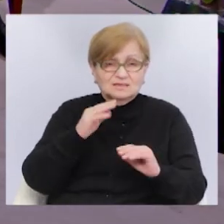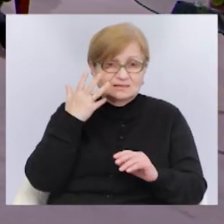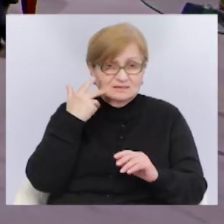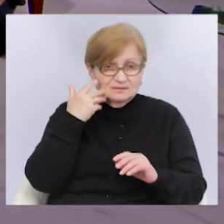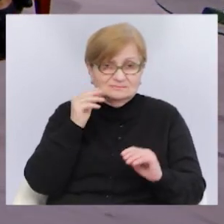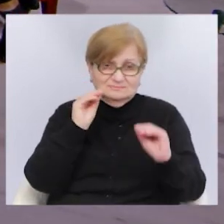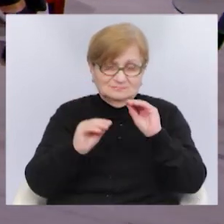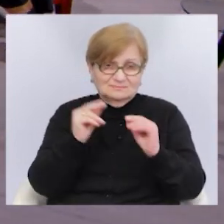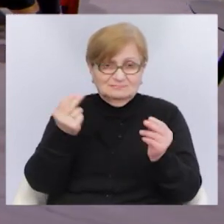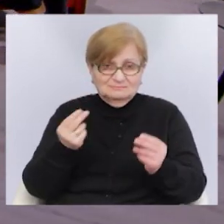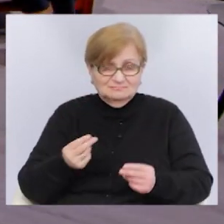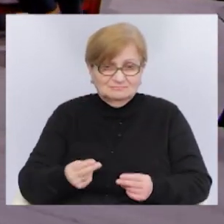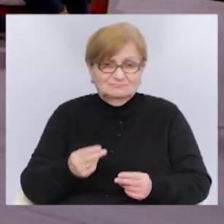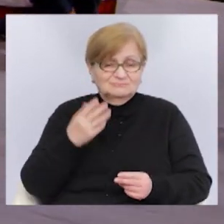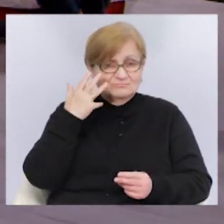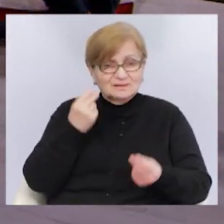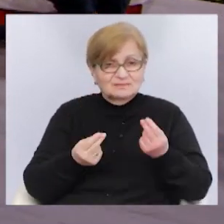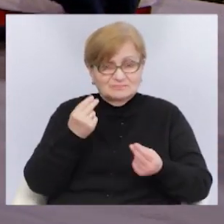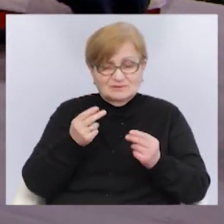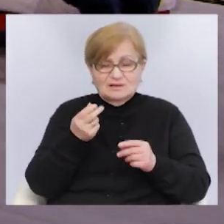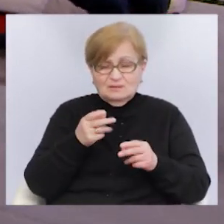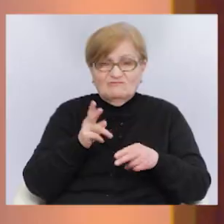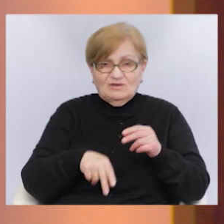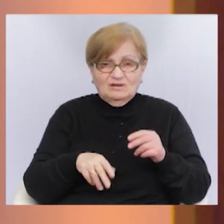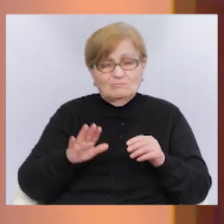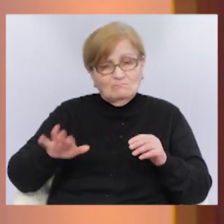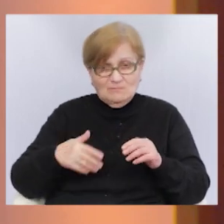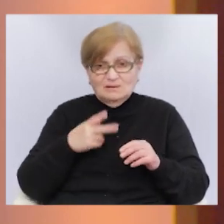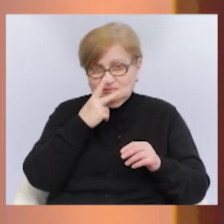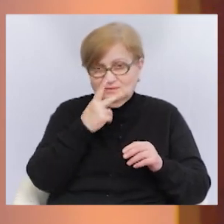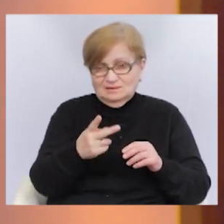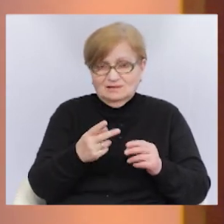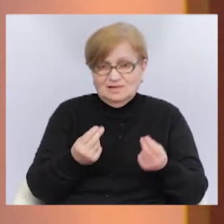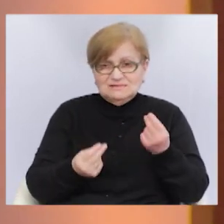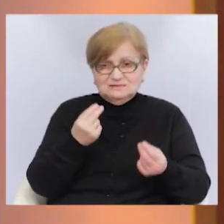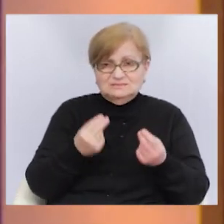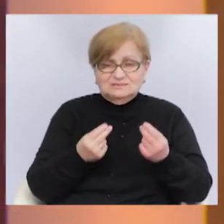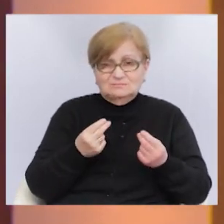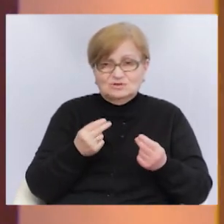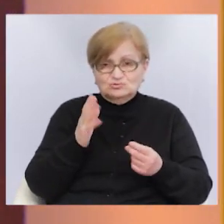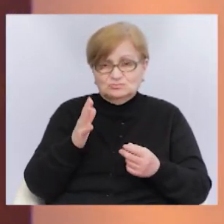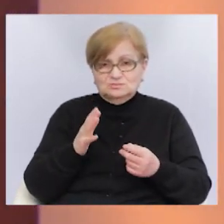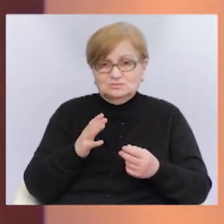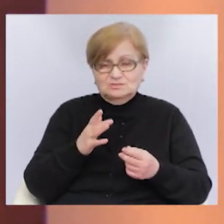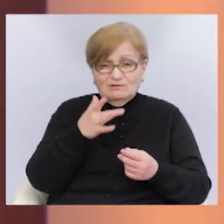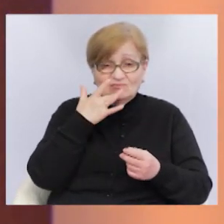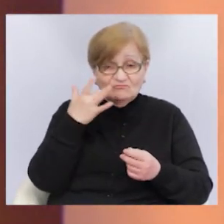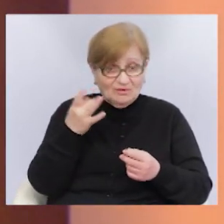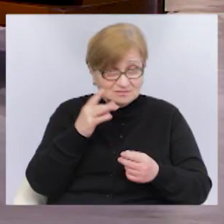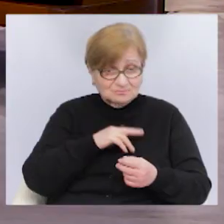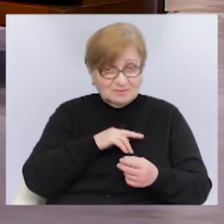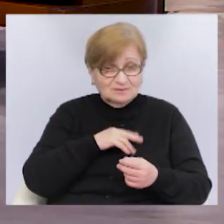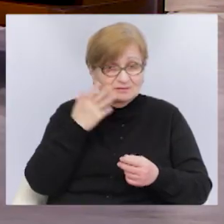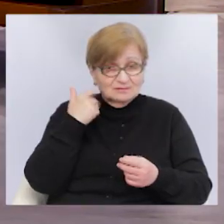და ფერებით თამაშს ვამთავრებთ. მე როგორ თვითონ სათამაშოთი თამაშზეც გადავალთ და ვარდისფერი გიყვარს. რო გითხრა